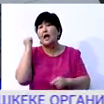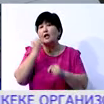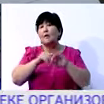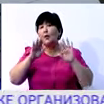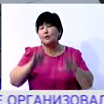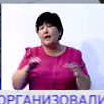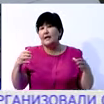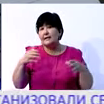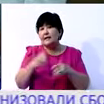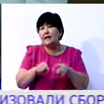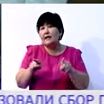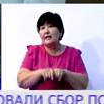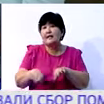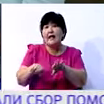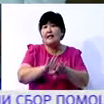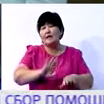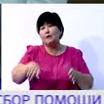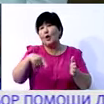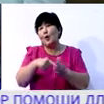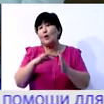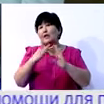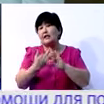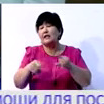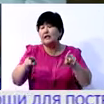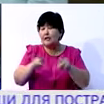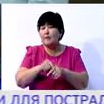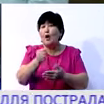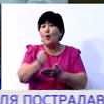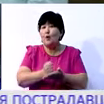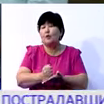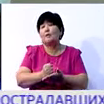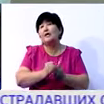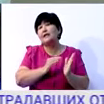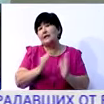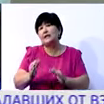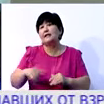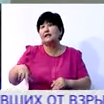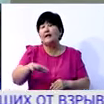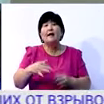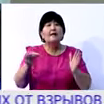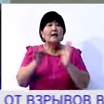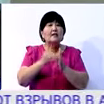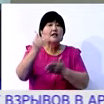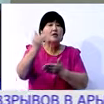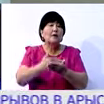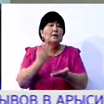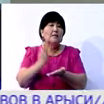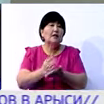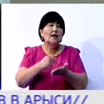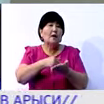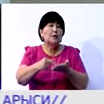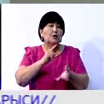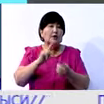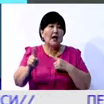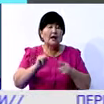мест, сокращению неравенства между городом и деревней, укреплению стабильности в стране. Цели повестки было подчеркнуто на